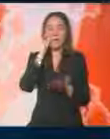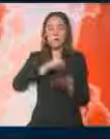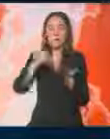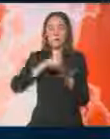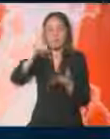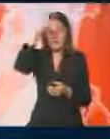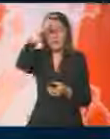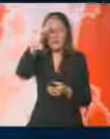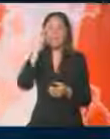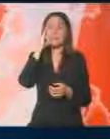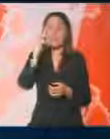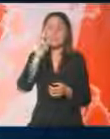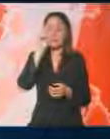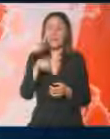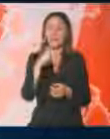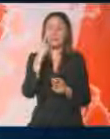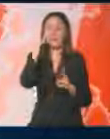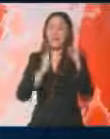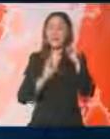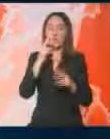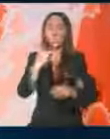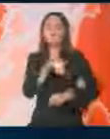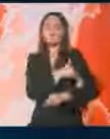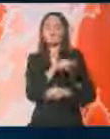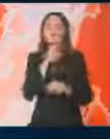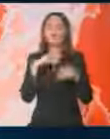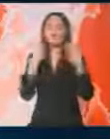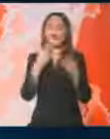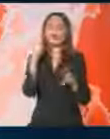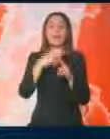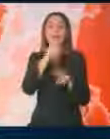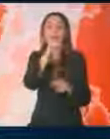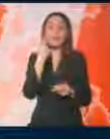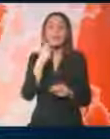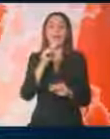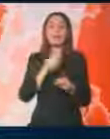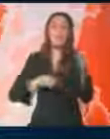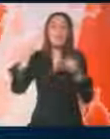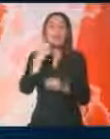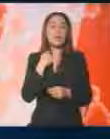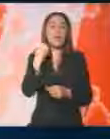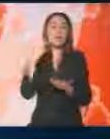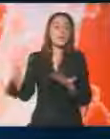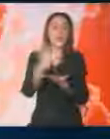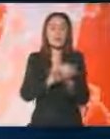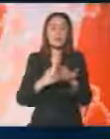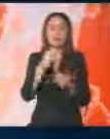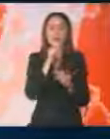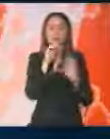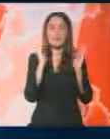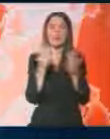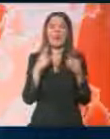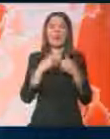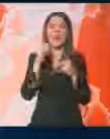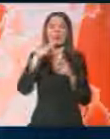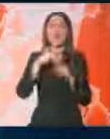Srbije. Posetioci će moći da glasaju, a učenik čiji predlog za ime robota dobije najviše glasova osvojiće set Arteko